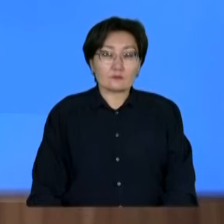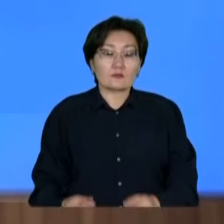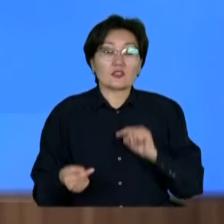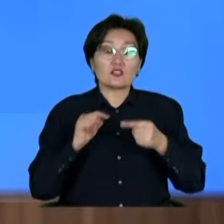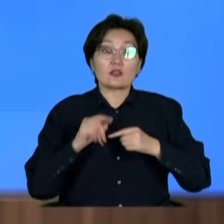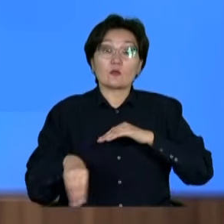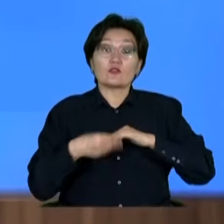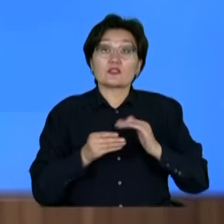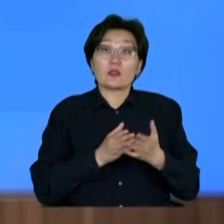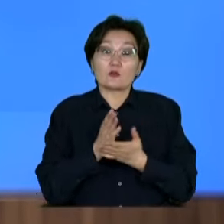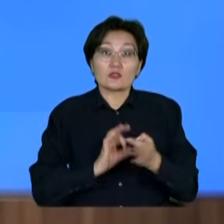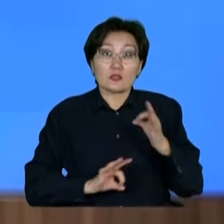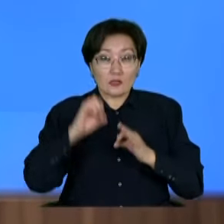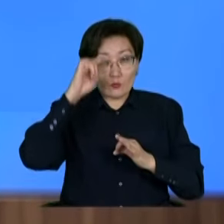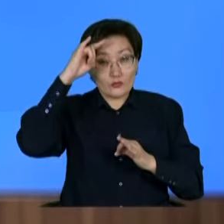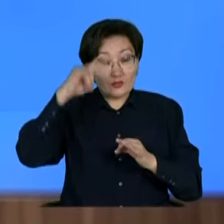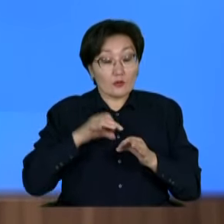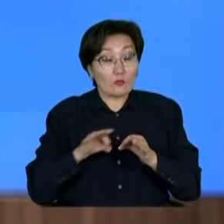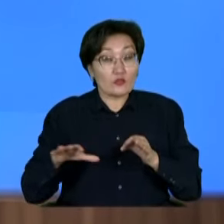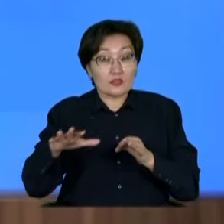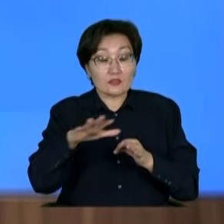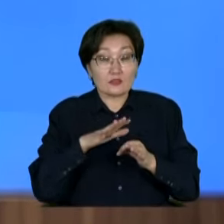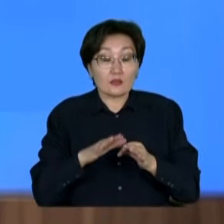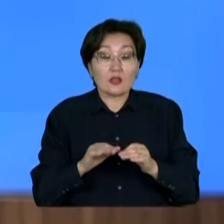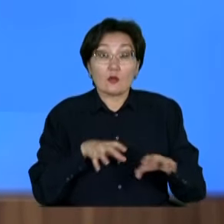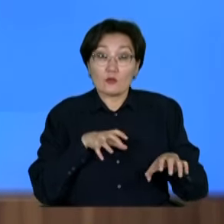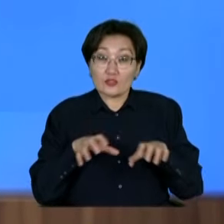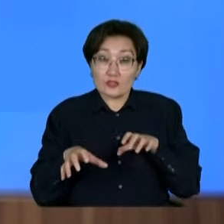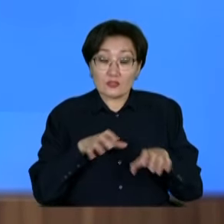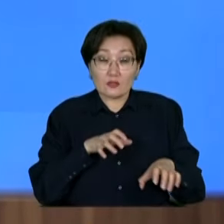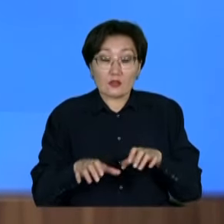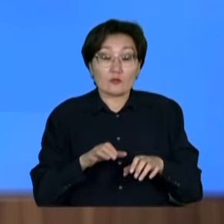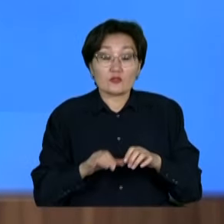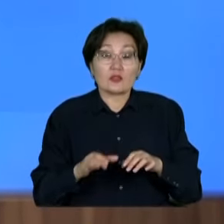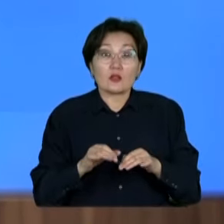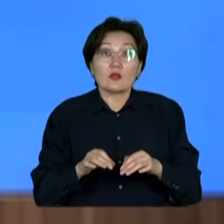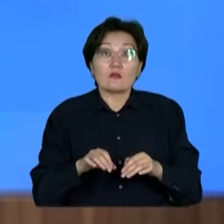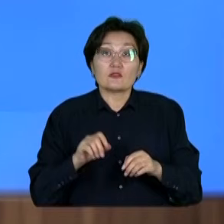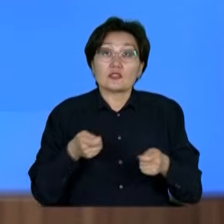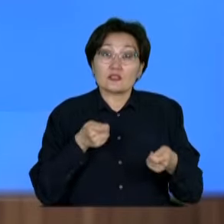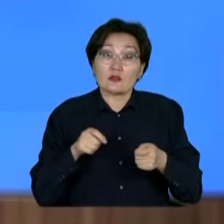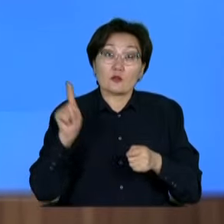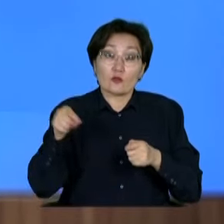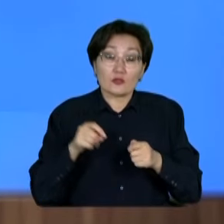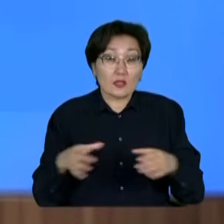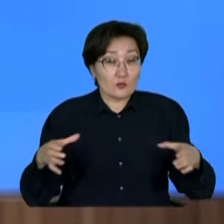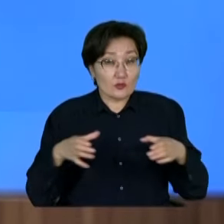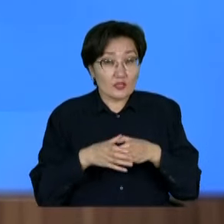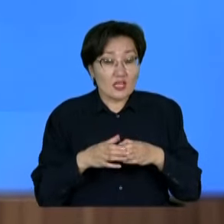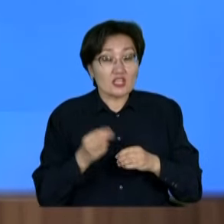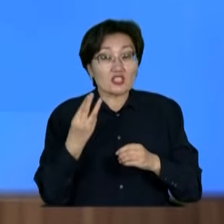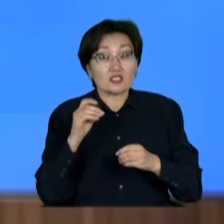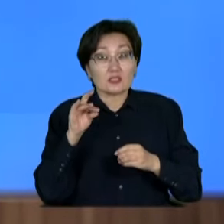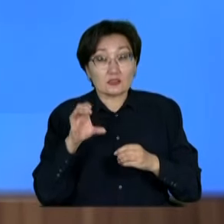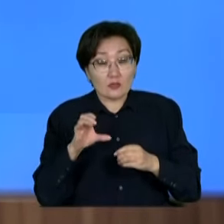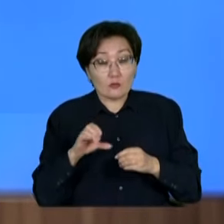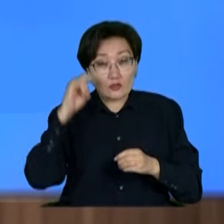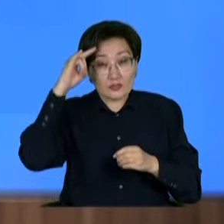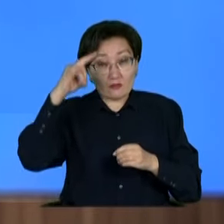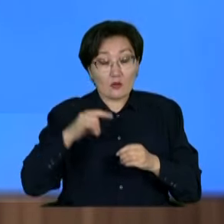Антикоррупционной службы по Восточно-Казахстанской области в мошенничестве изобличен руководитель кооперативного фонда ШығыС